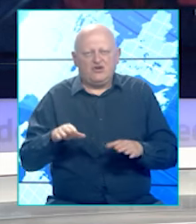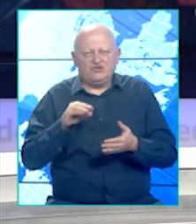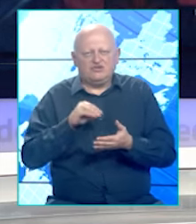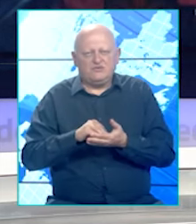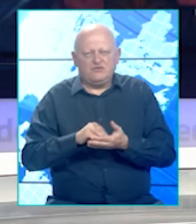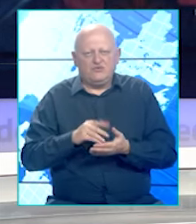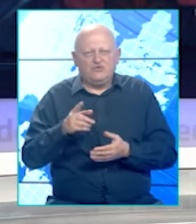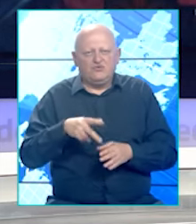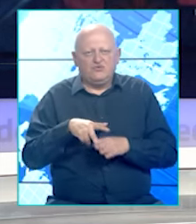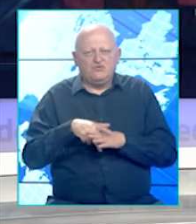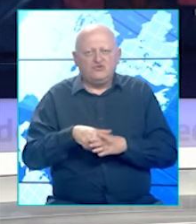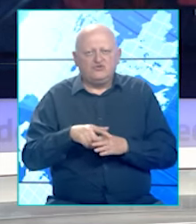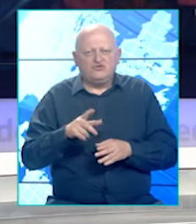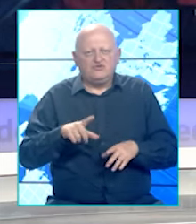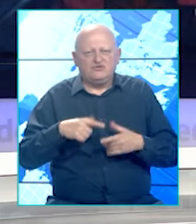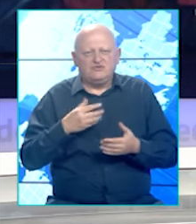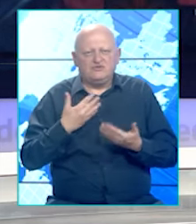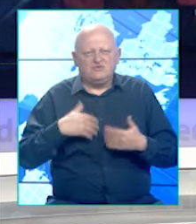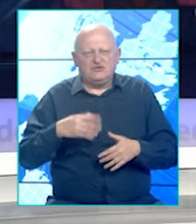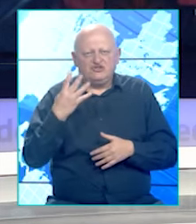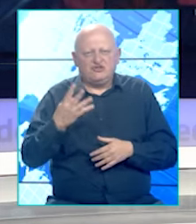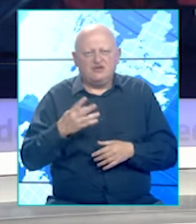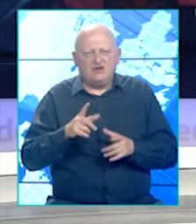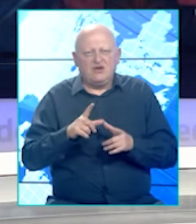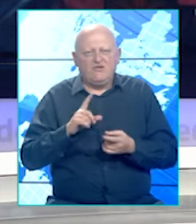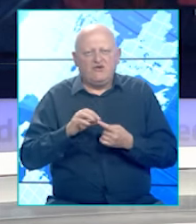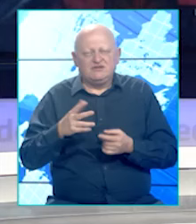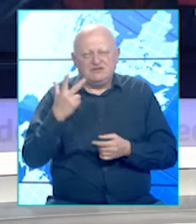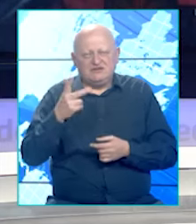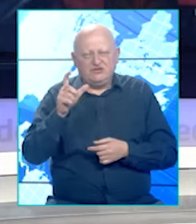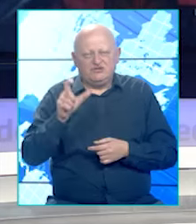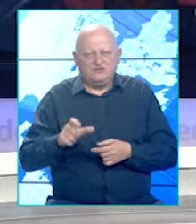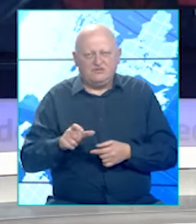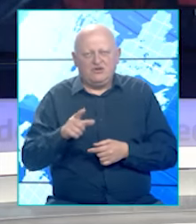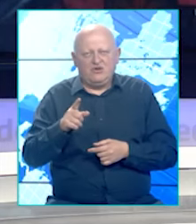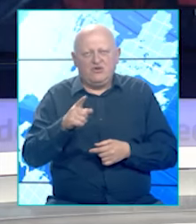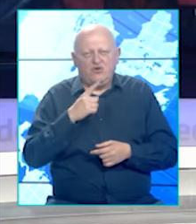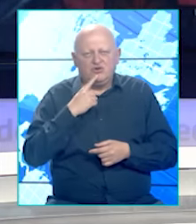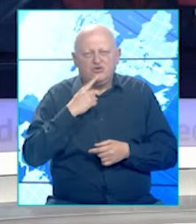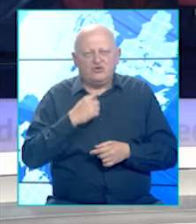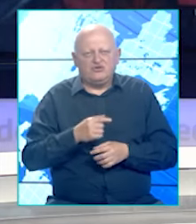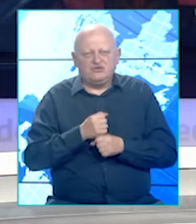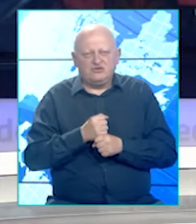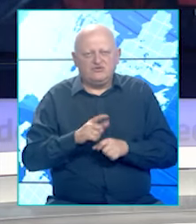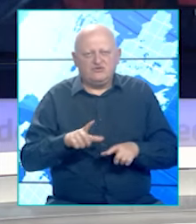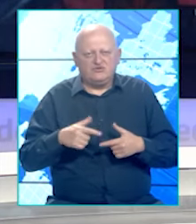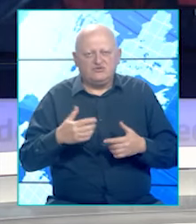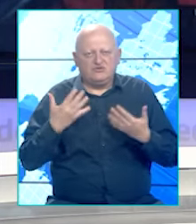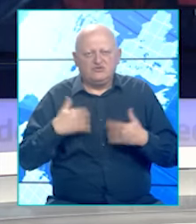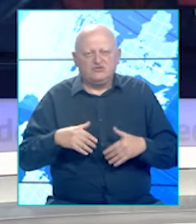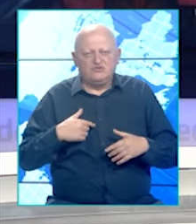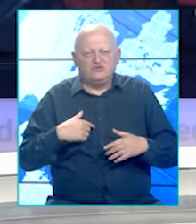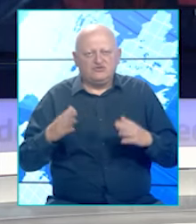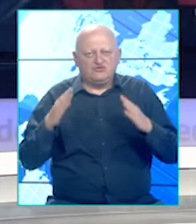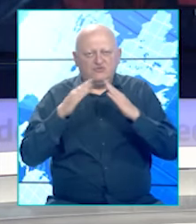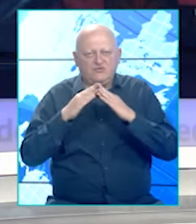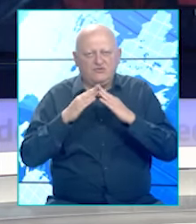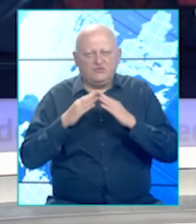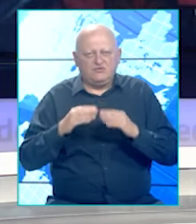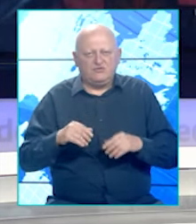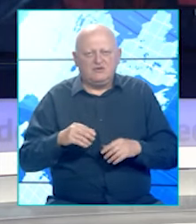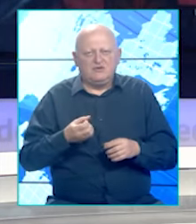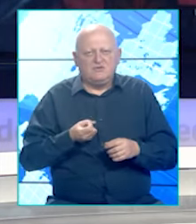nije konačan broj. U Konjicu su život izgubile 4, a u Fojnici 3 osobe. Oni koji su sačuvali živote izgubili su